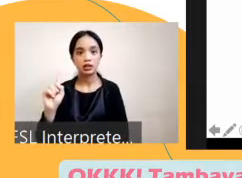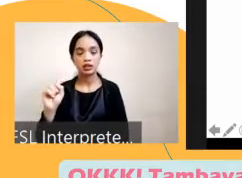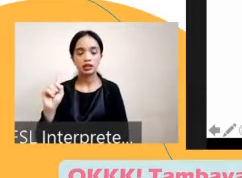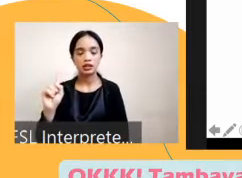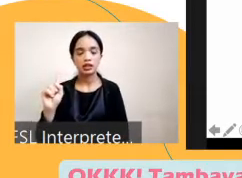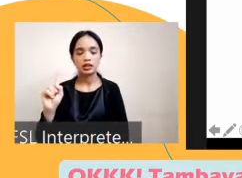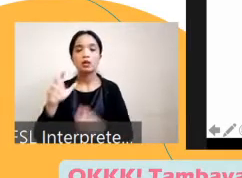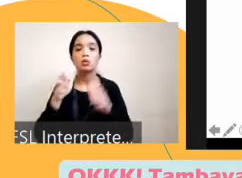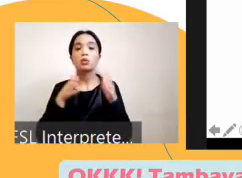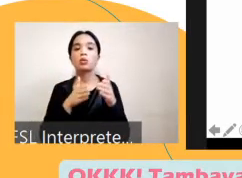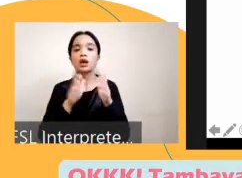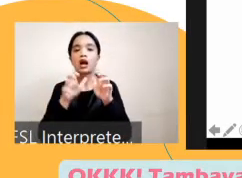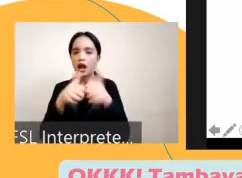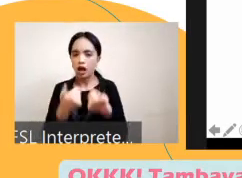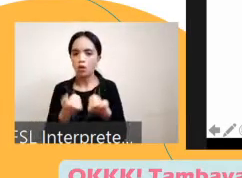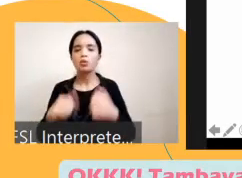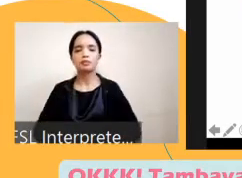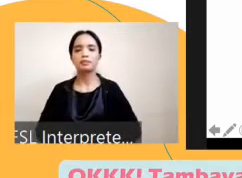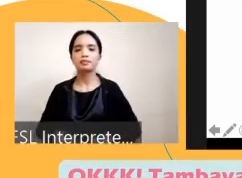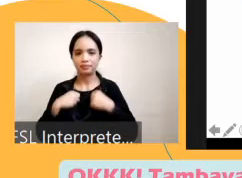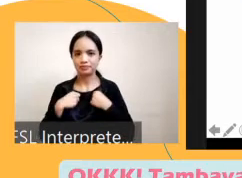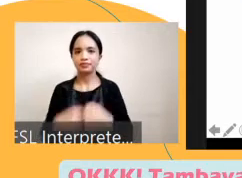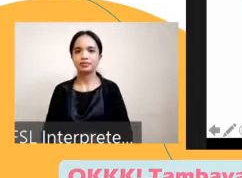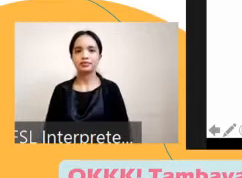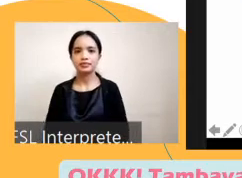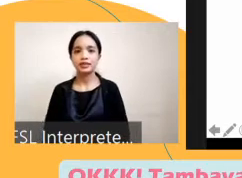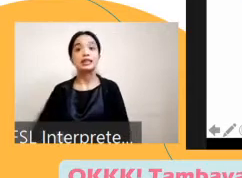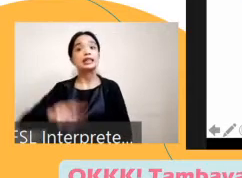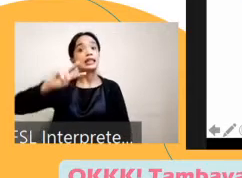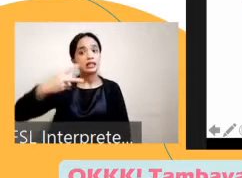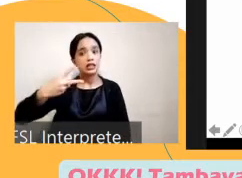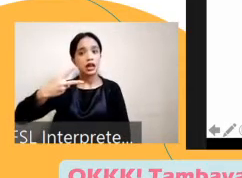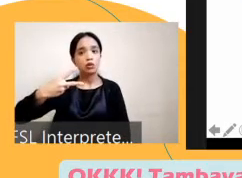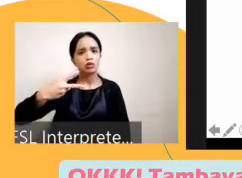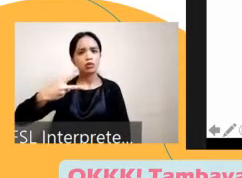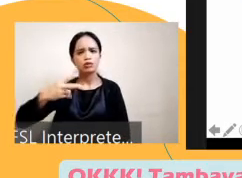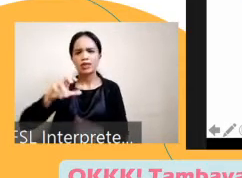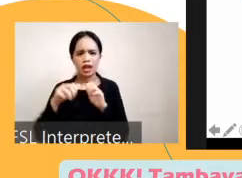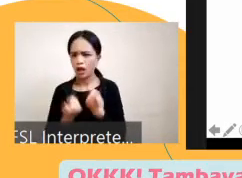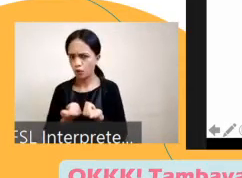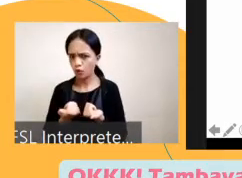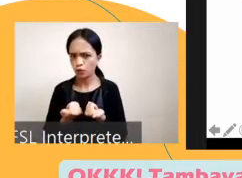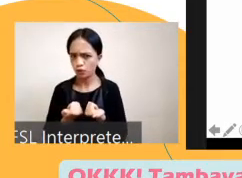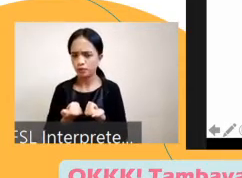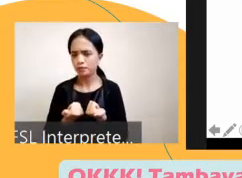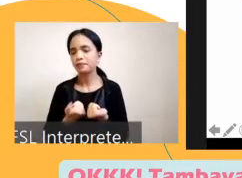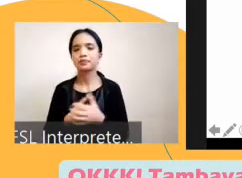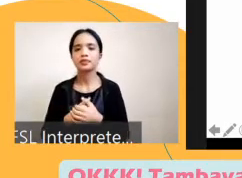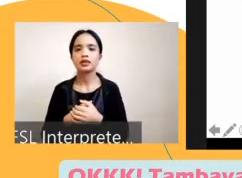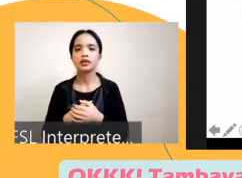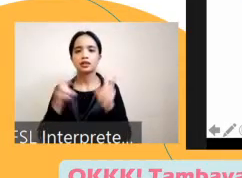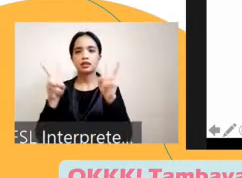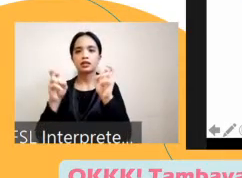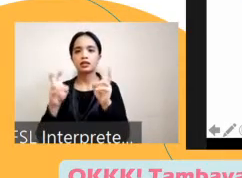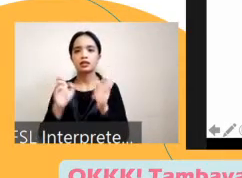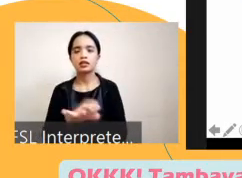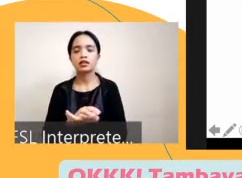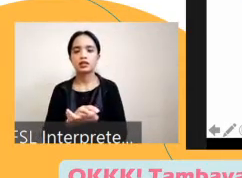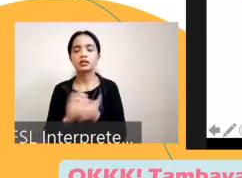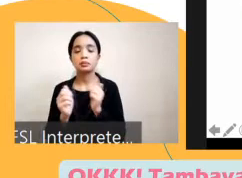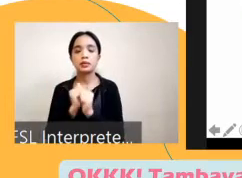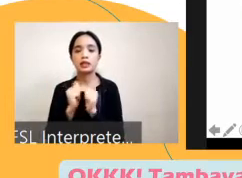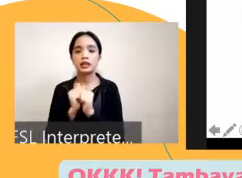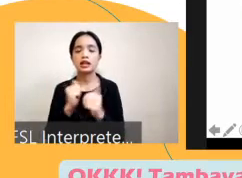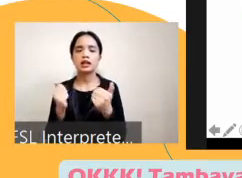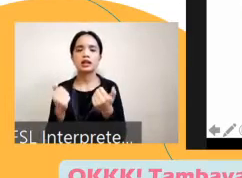paraan ng pagbangon. Yung pangalawang paraan ng pagbangon ay yung tinatawag na recover, or may